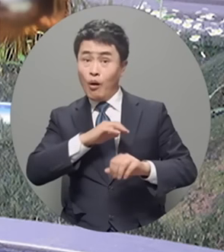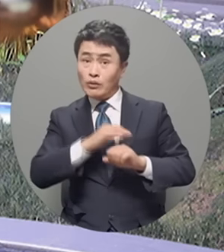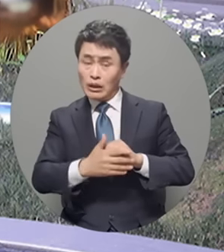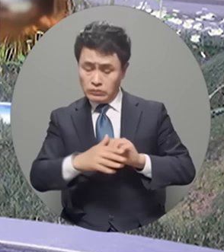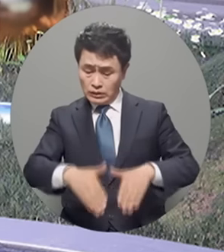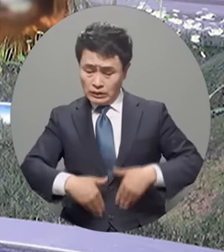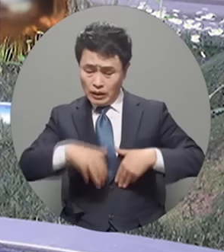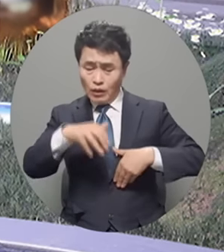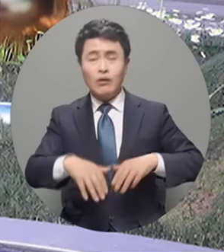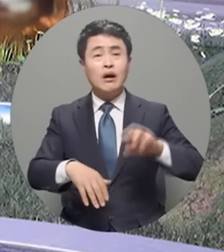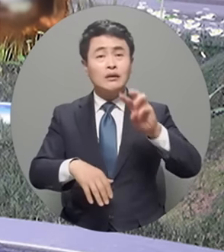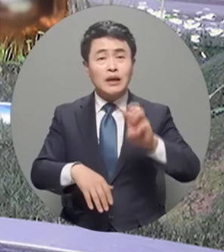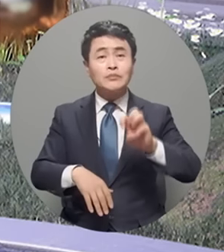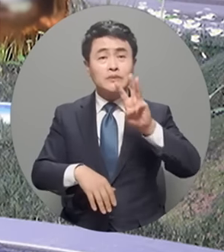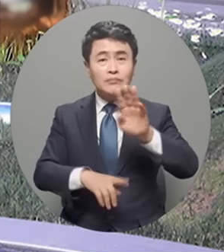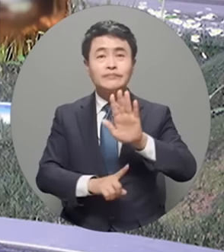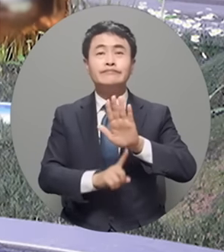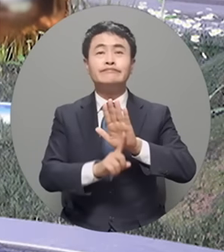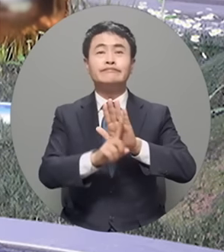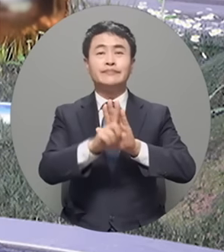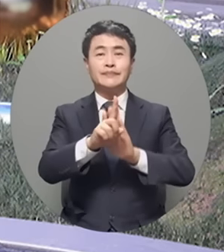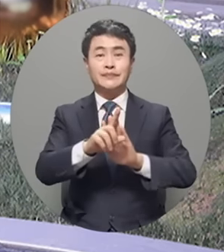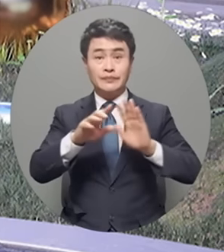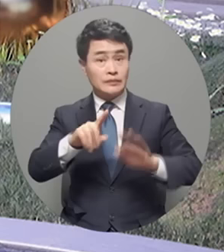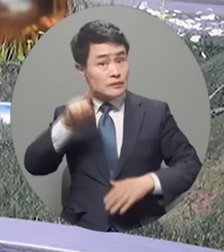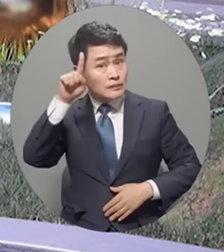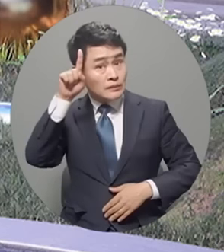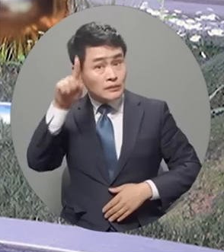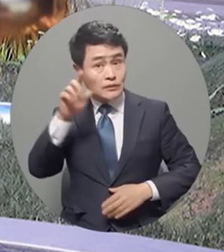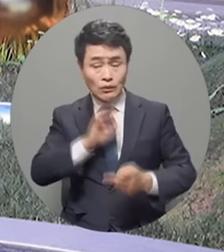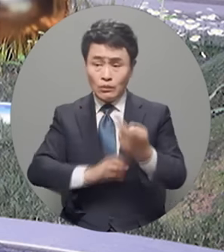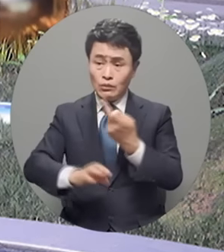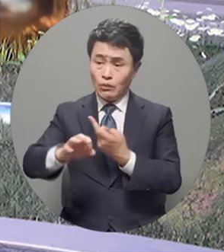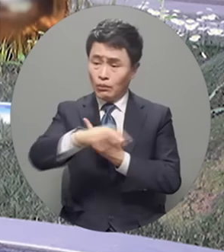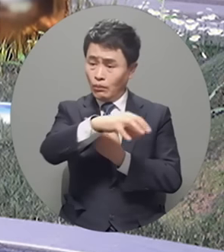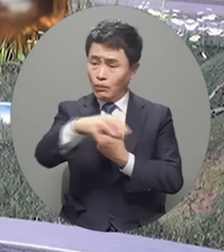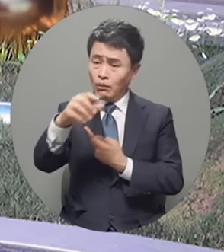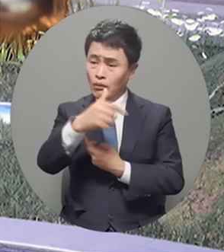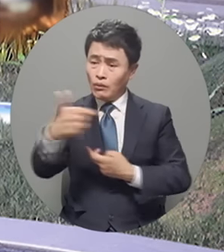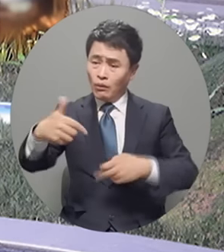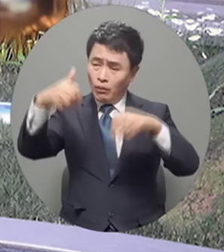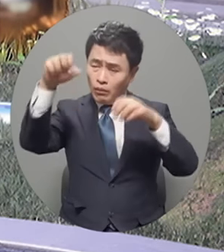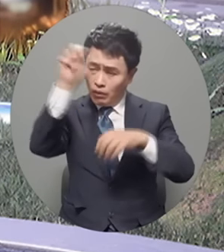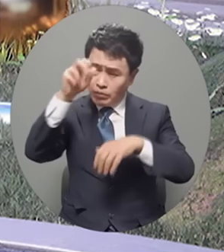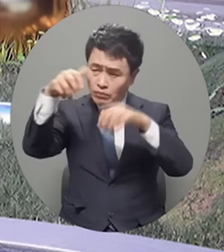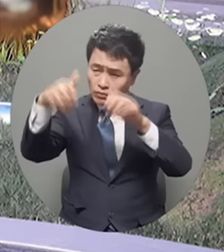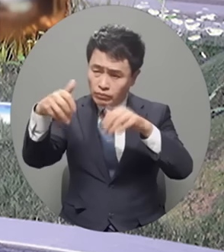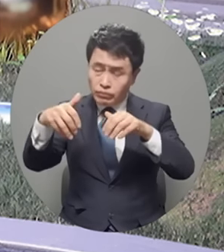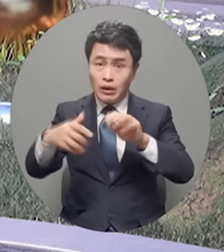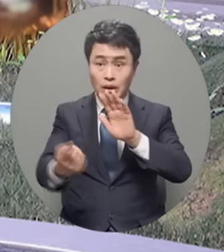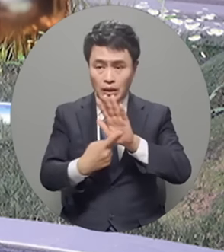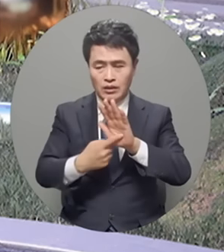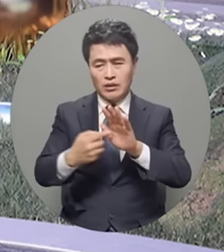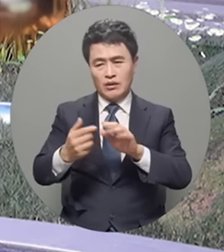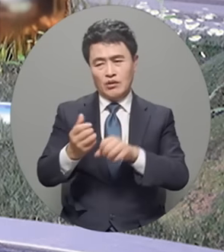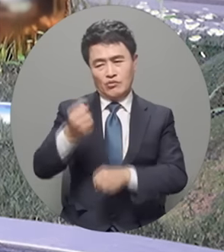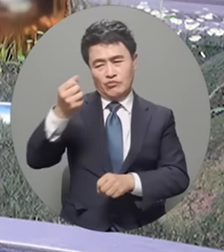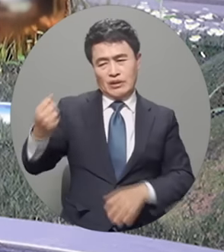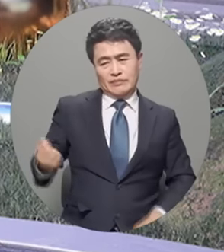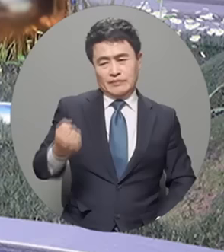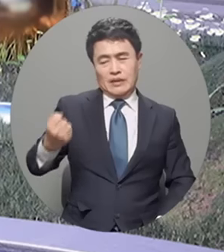지방은 33도를 웃돌기도 하겠습니다. 또 내일은 동쪽 더 많은 지역에 소나기가 예보돼 있어서 우산 하나 소지하시는 편이